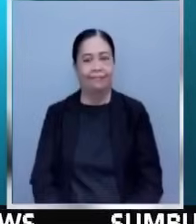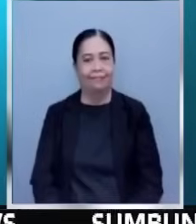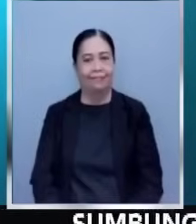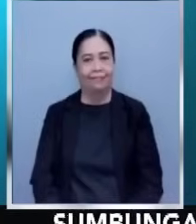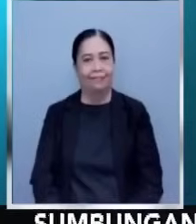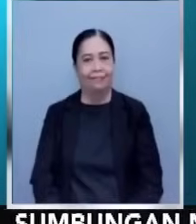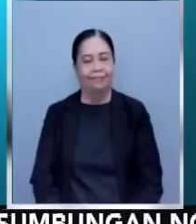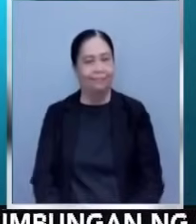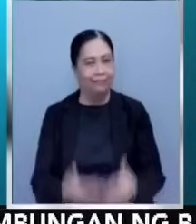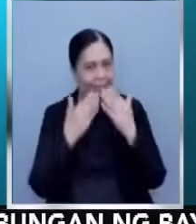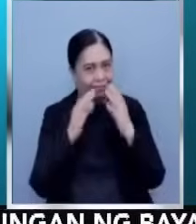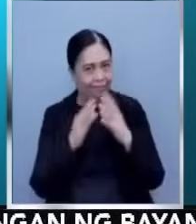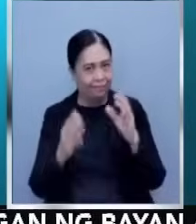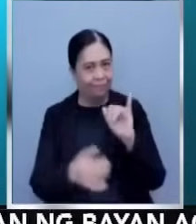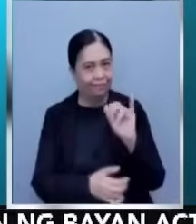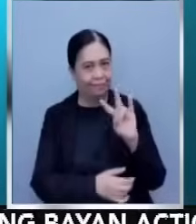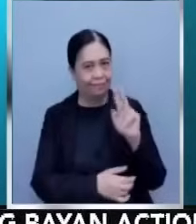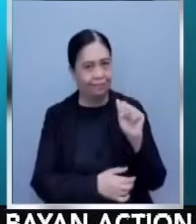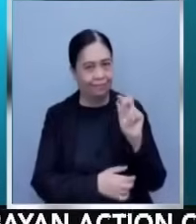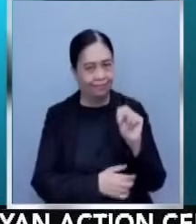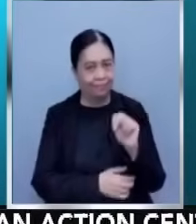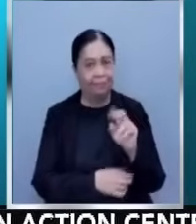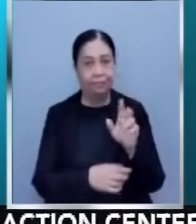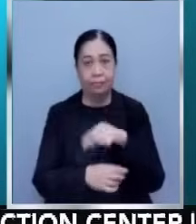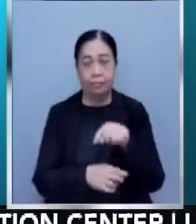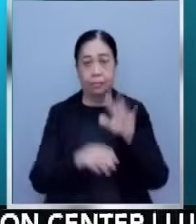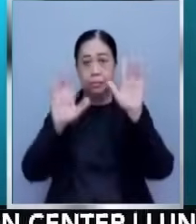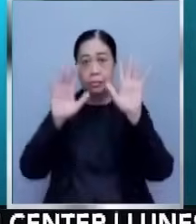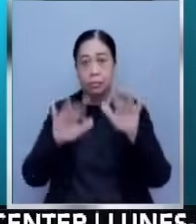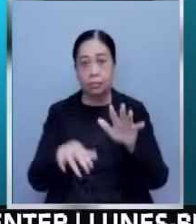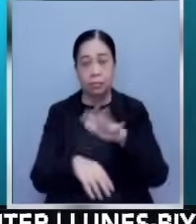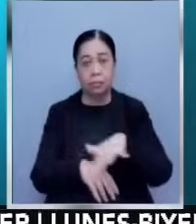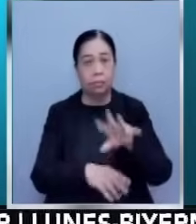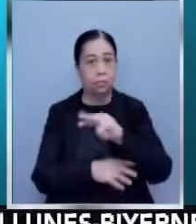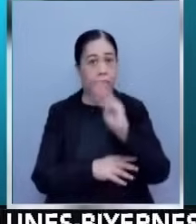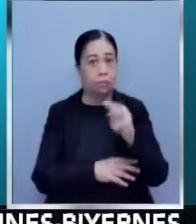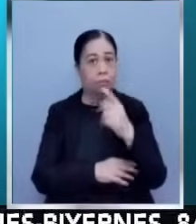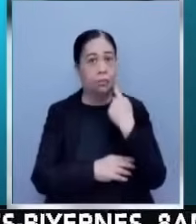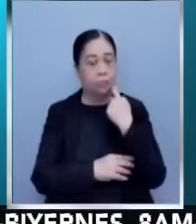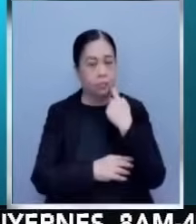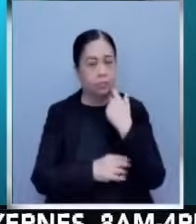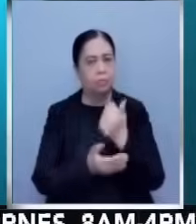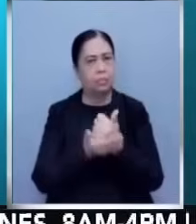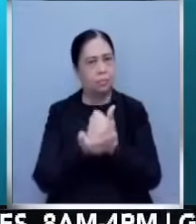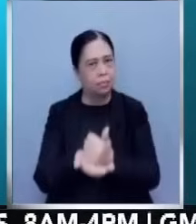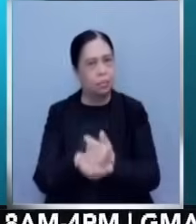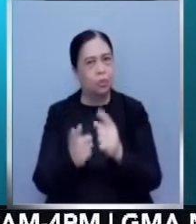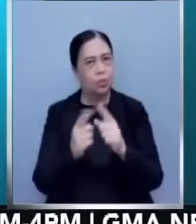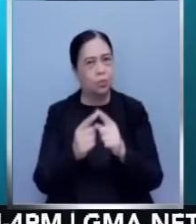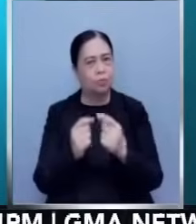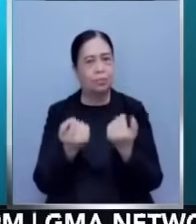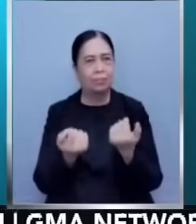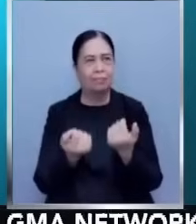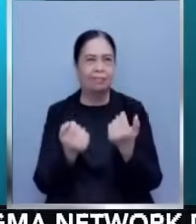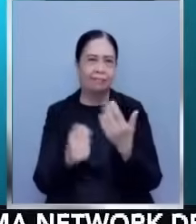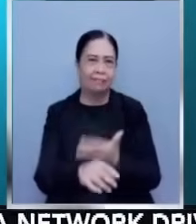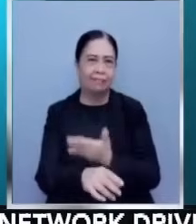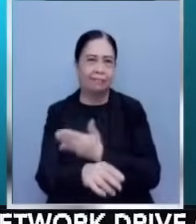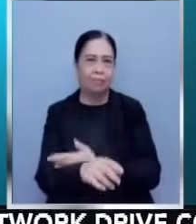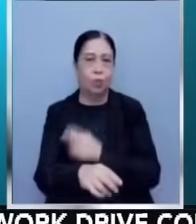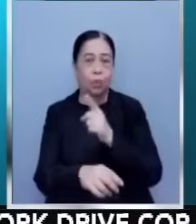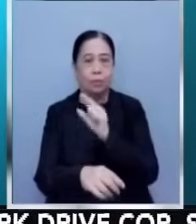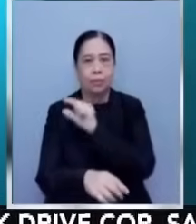Maraming salamat, Ivan. Mga kapuso, ang mga pag-ulan sa Metro Manila kanina nakatulong para mapaganda kahit papano ang kalidad ng